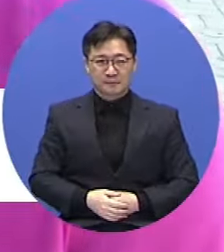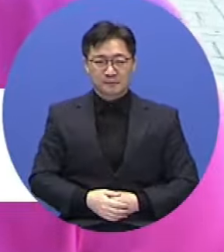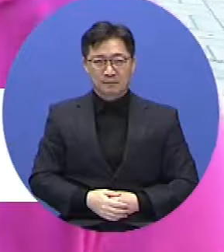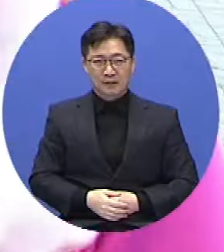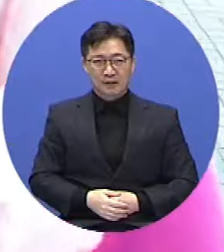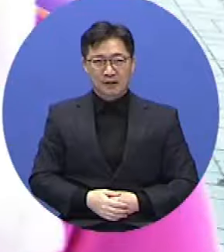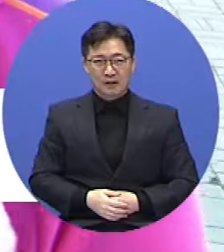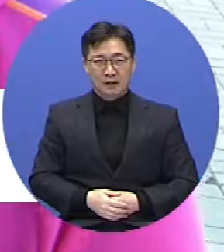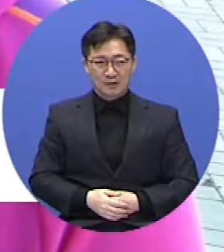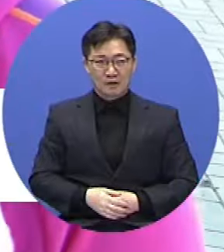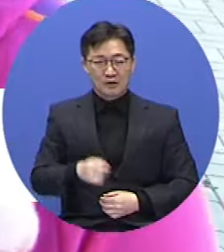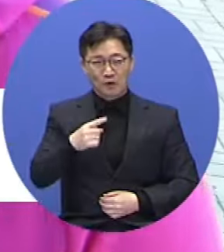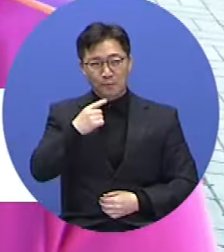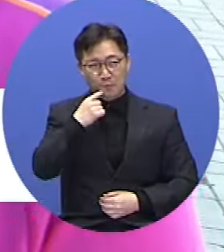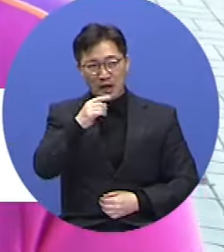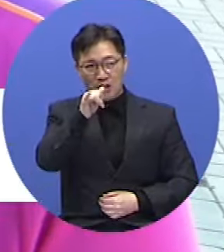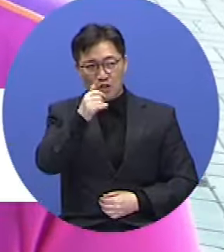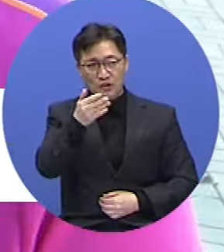짠맛 나면서도